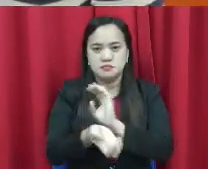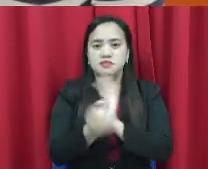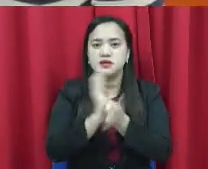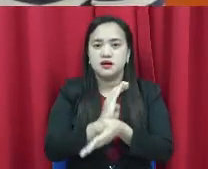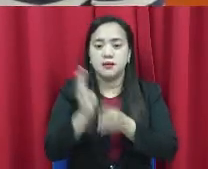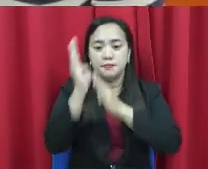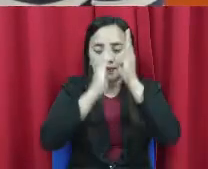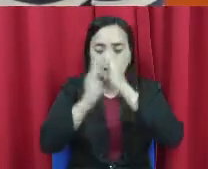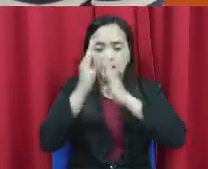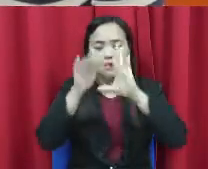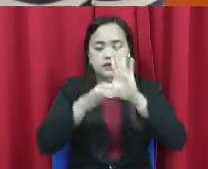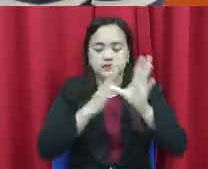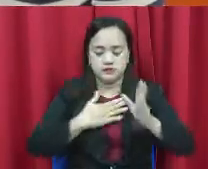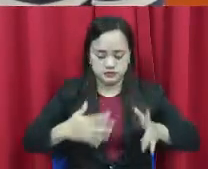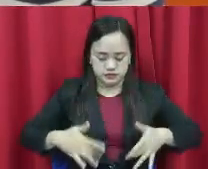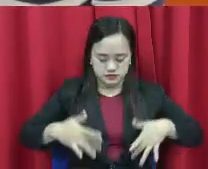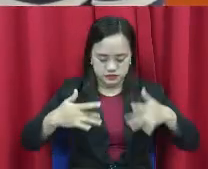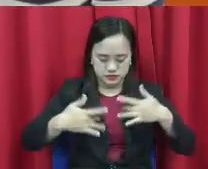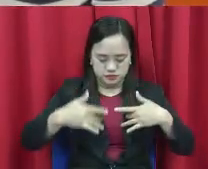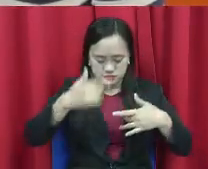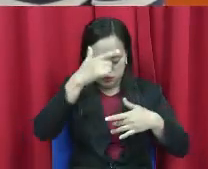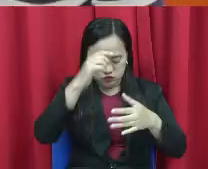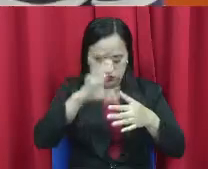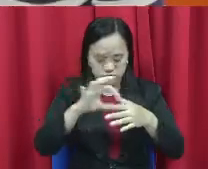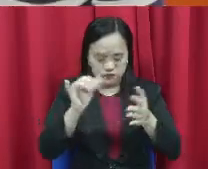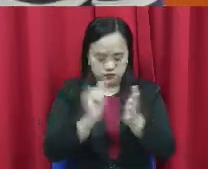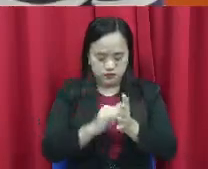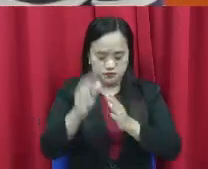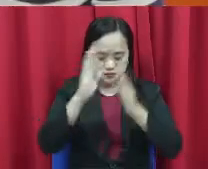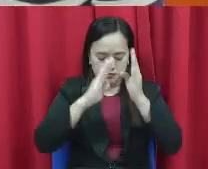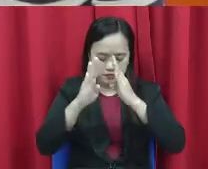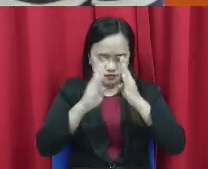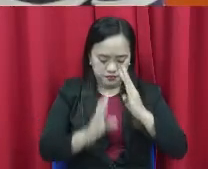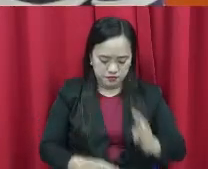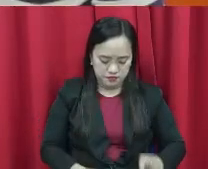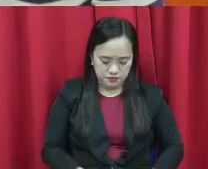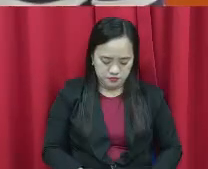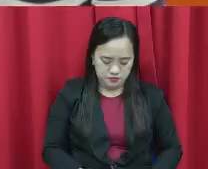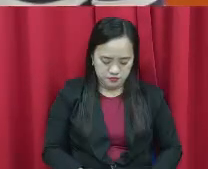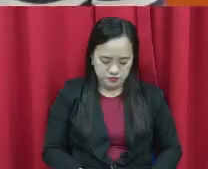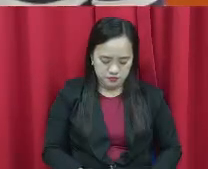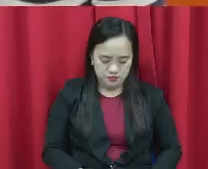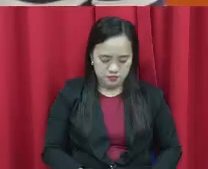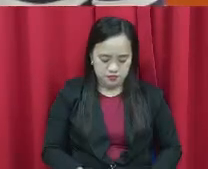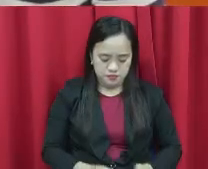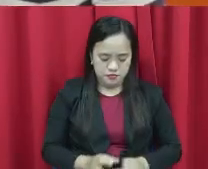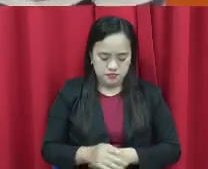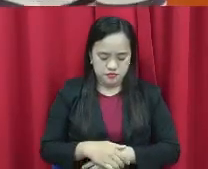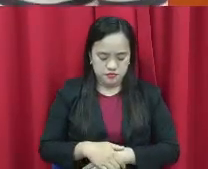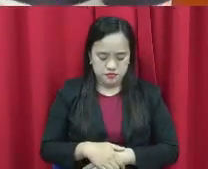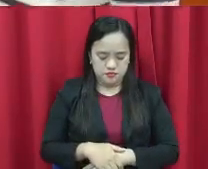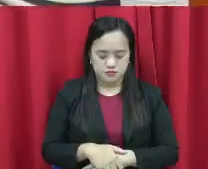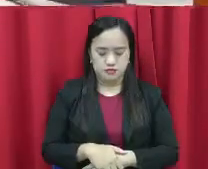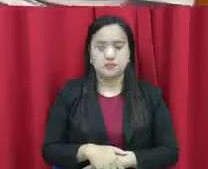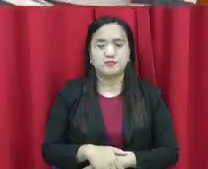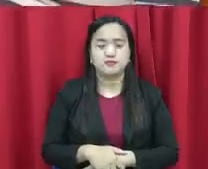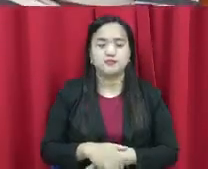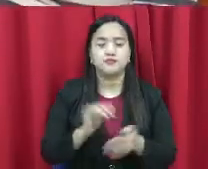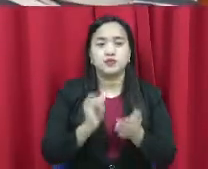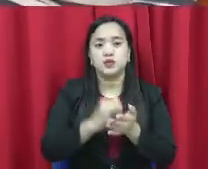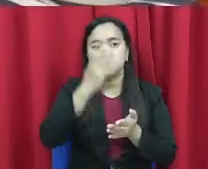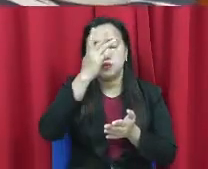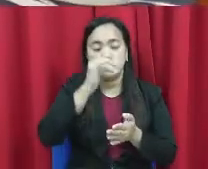Sabi ko nangy dahil sa personal decision na ginawa ko lahat yun ipinagkaloob ng panginoon Little B step by